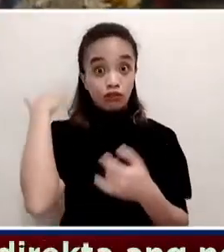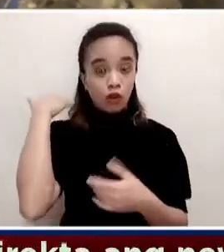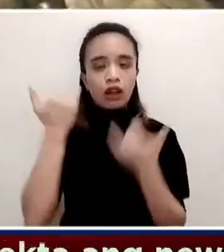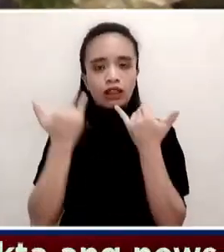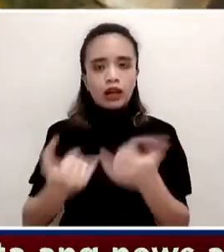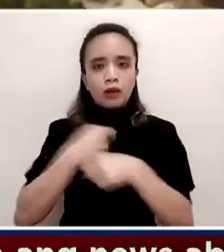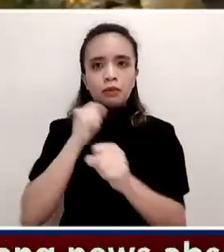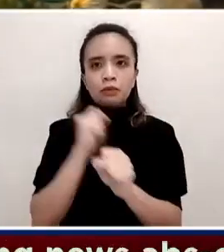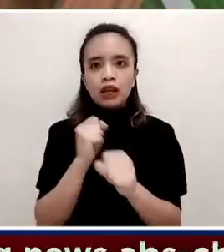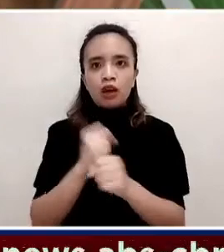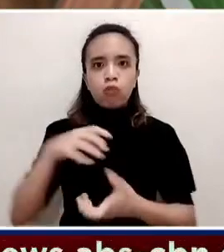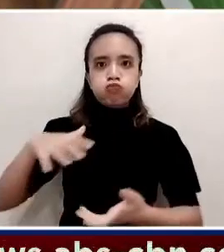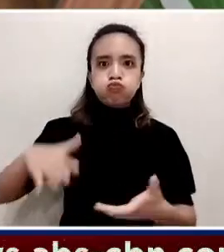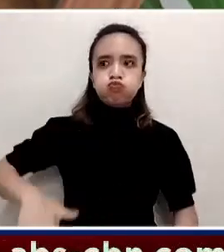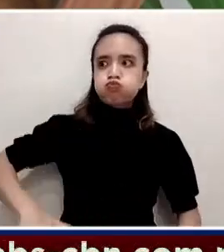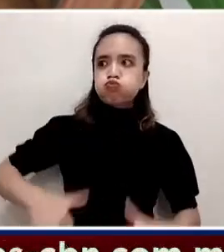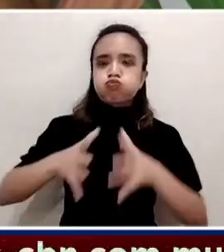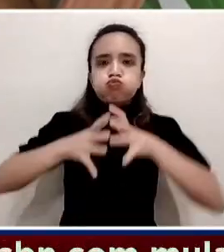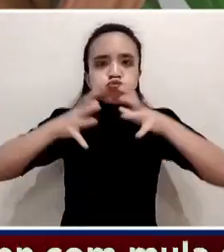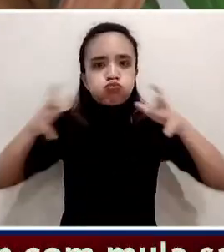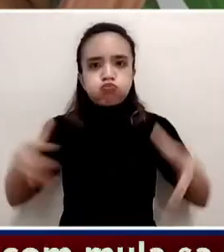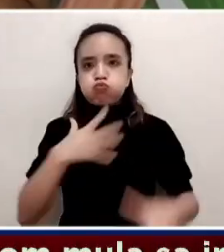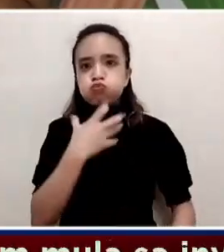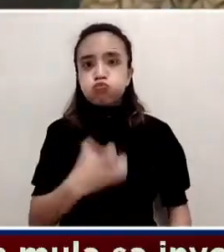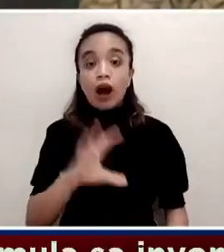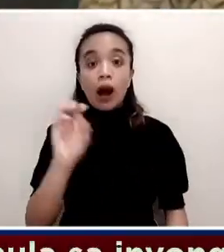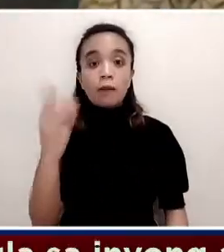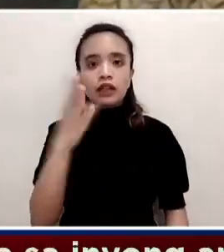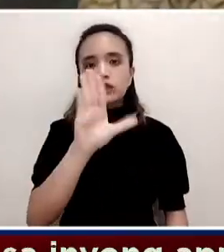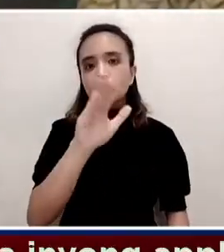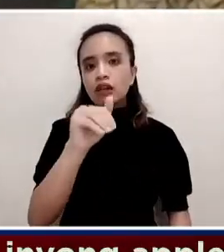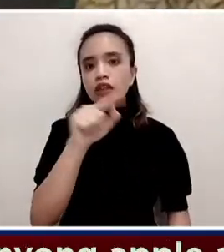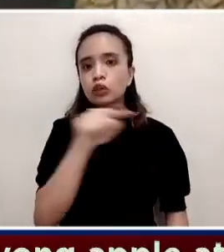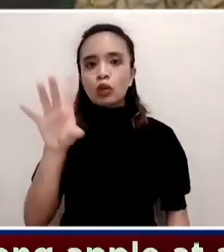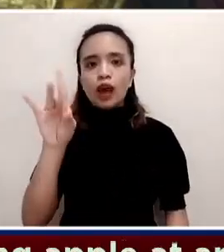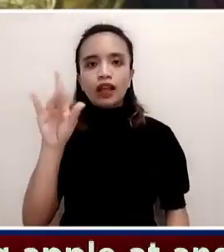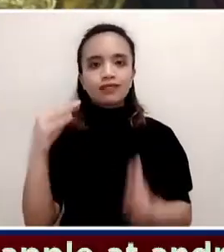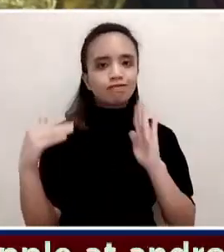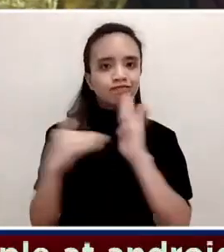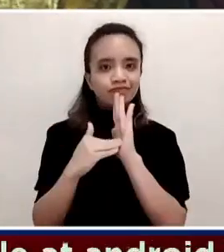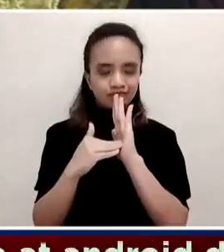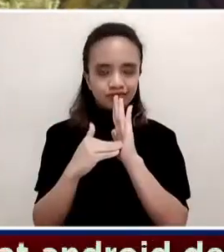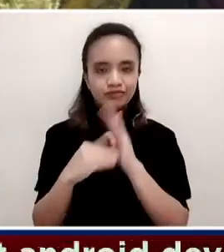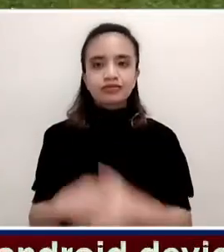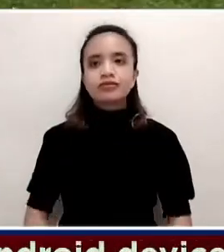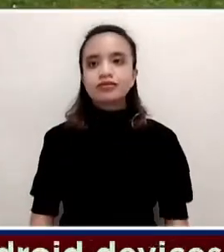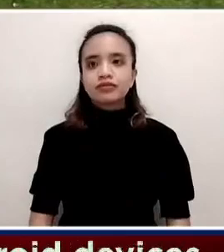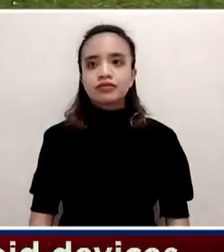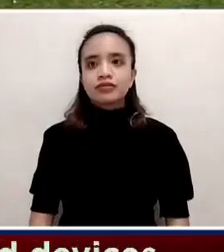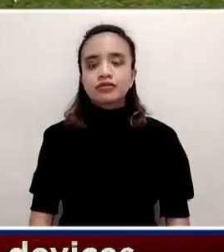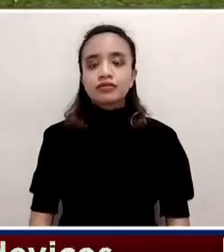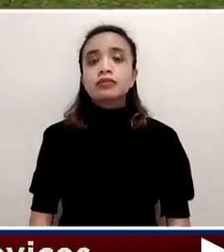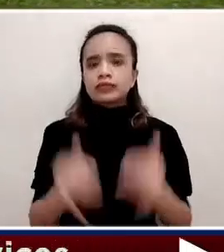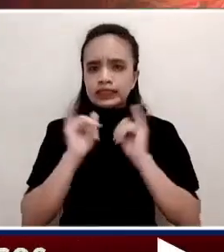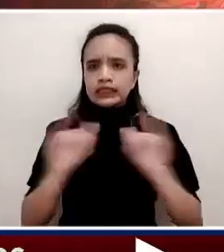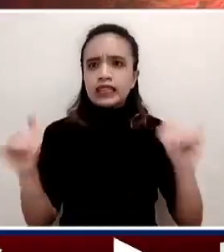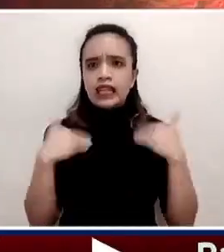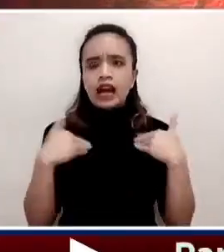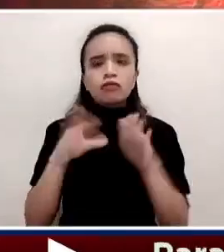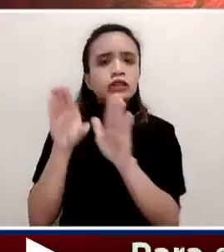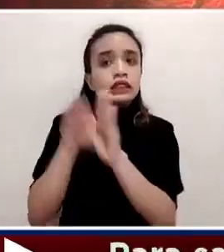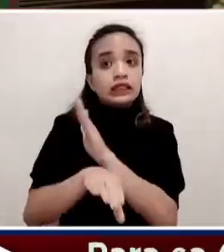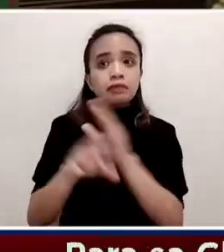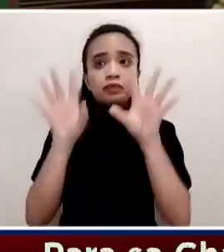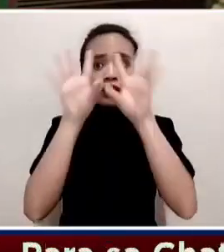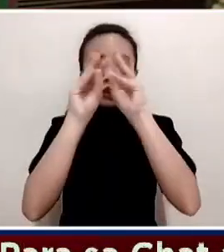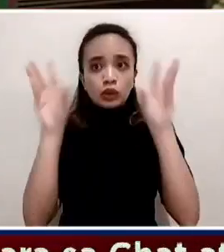life-size Santa Claus na nagkakahalagang 15,000 hanggang 18,000 pesos. Meron pa rin namang abot kayang Christmas ornaments na